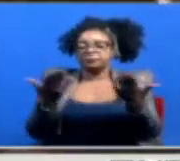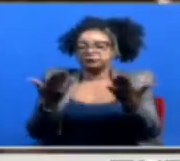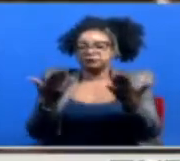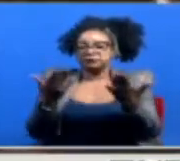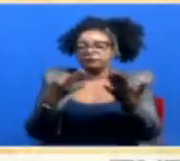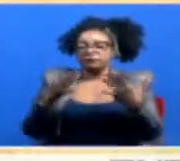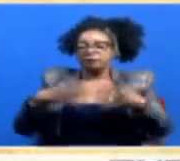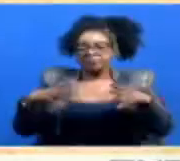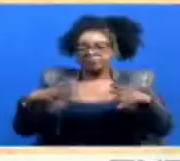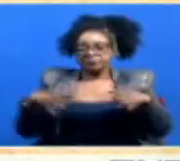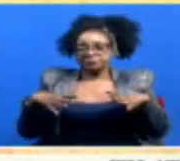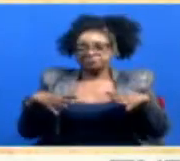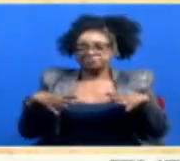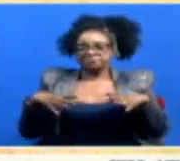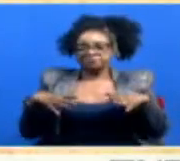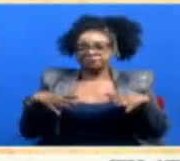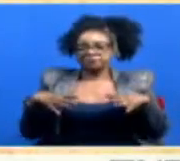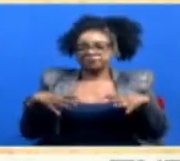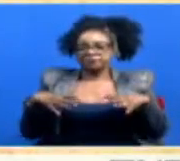ya wananchi.